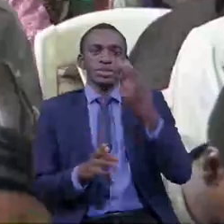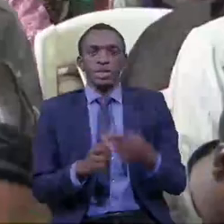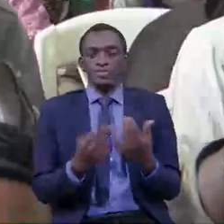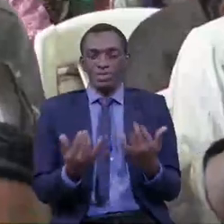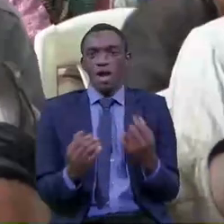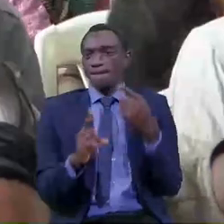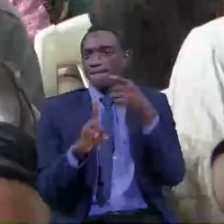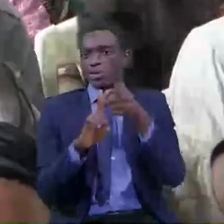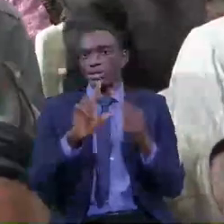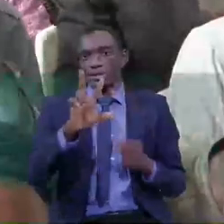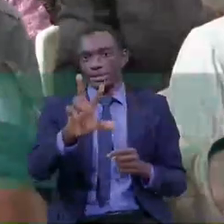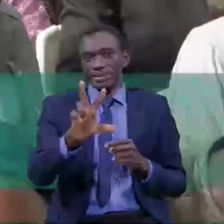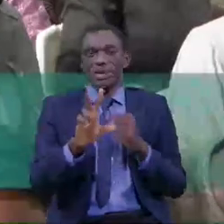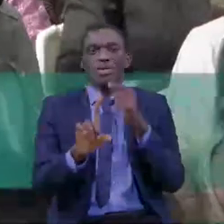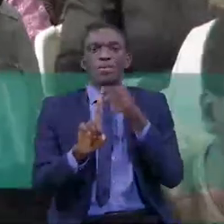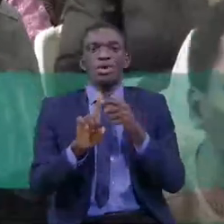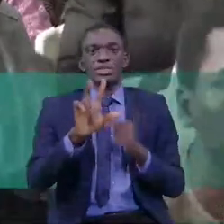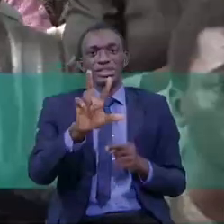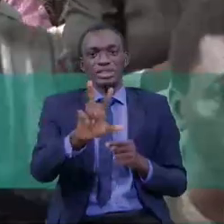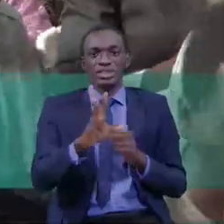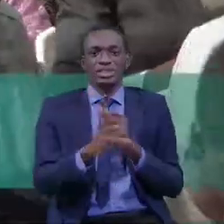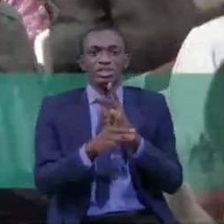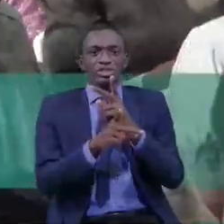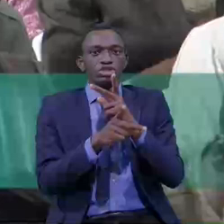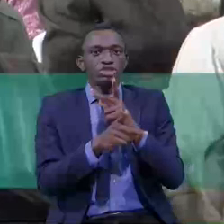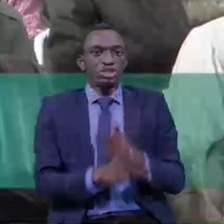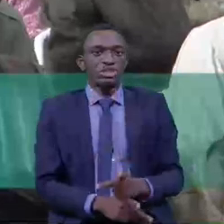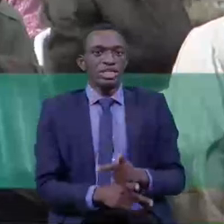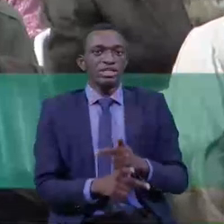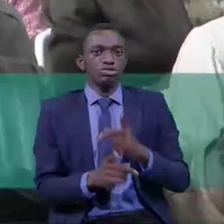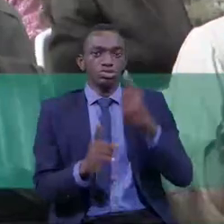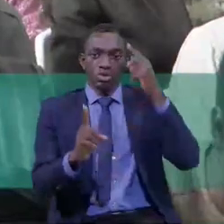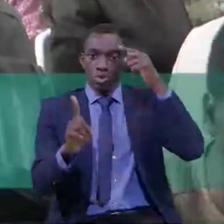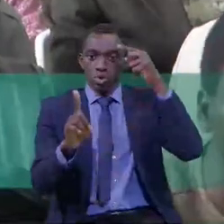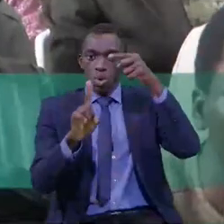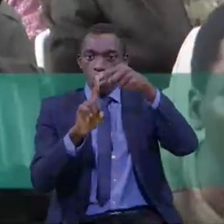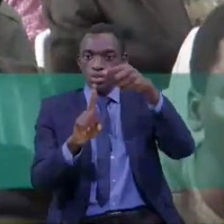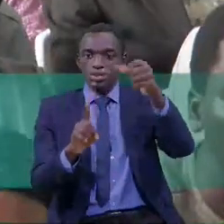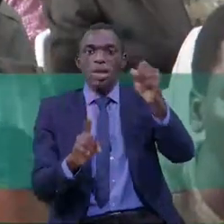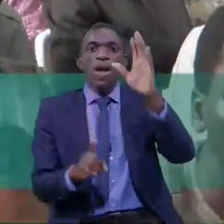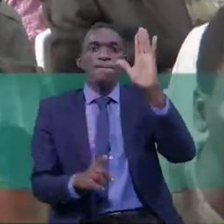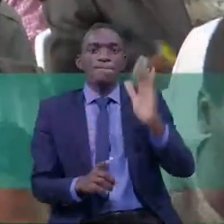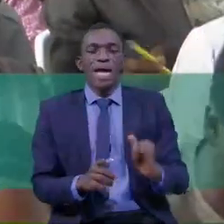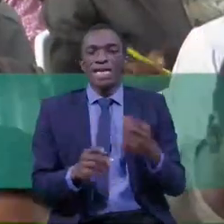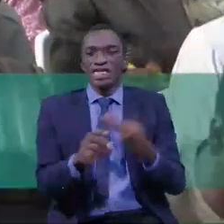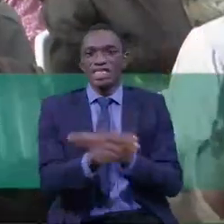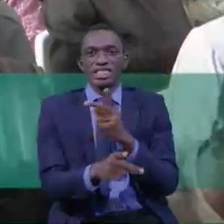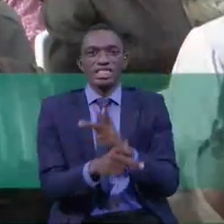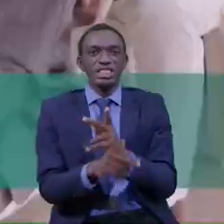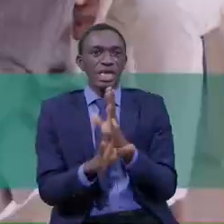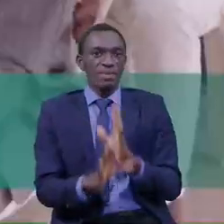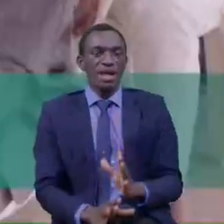Troisième point, les objectifs durables par les bergers et les